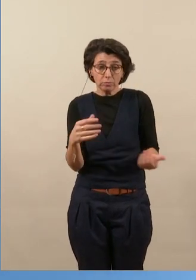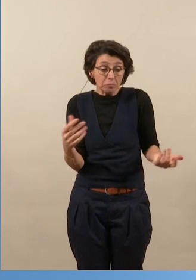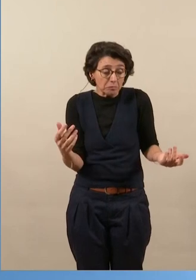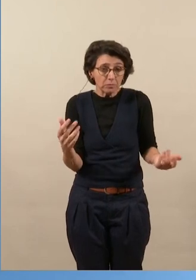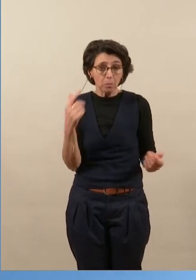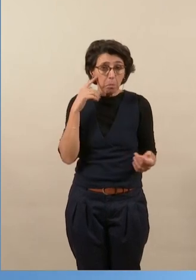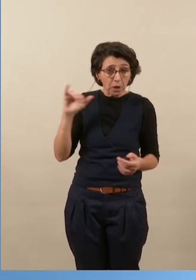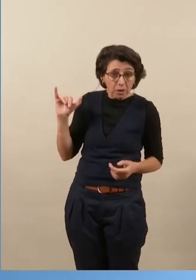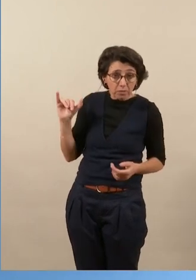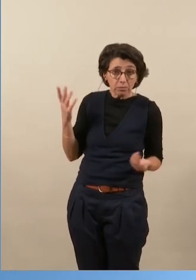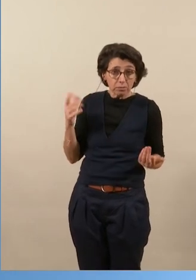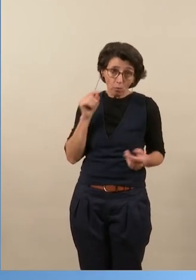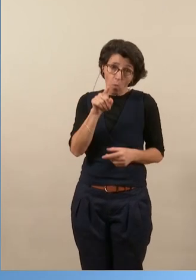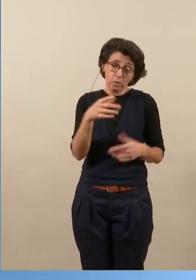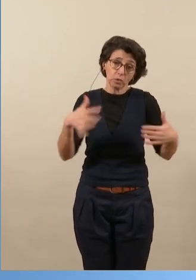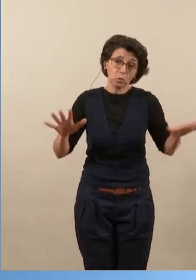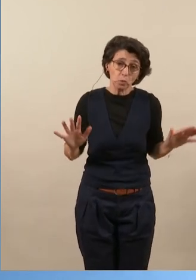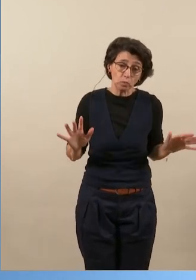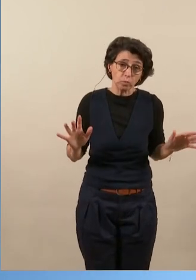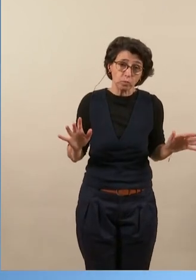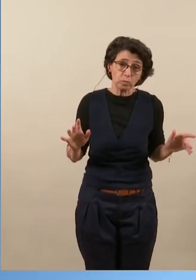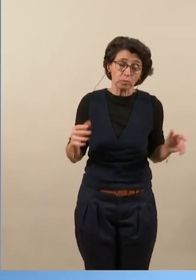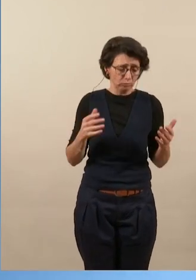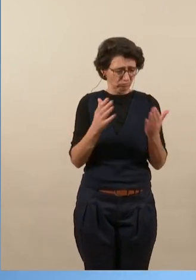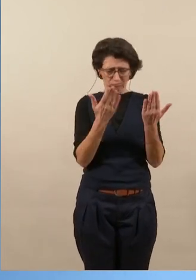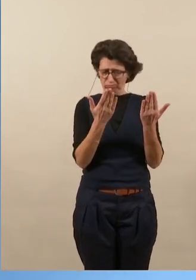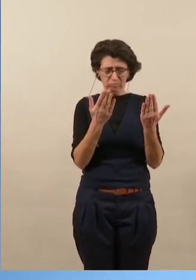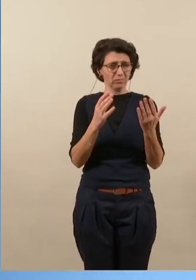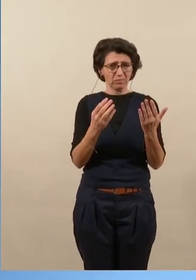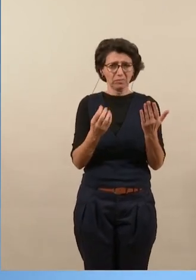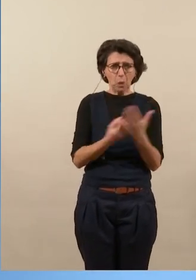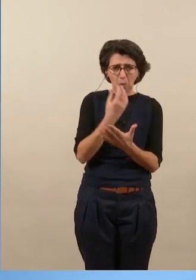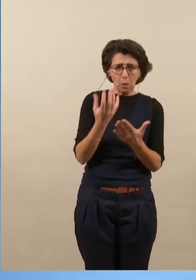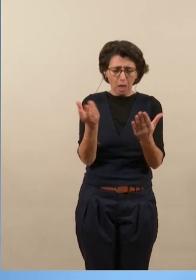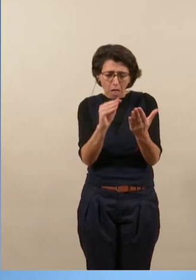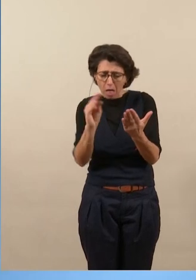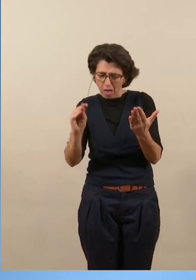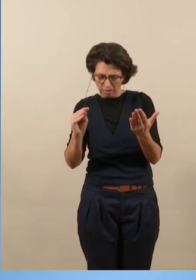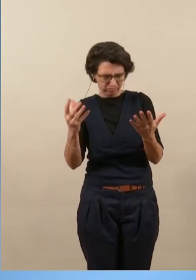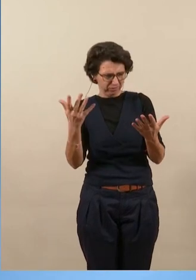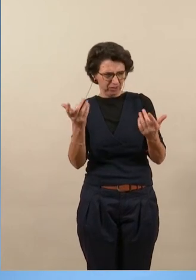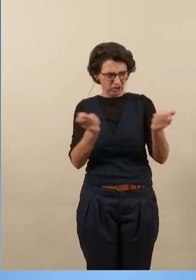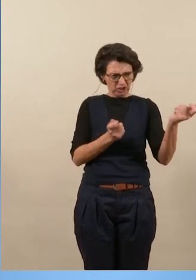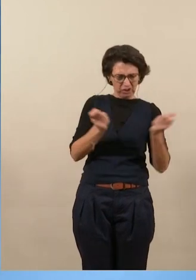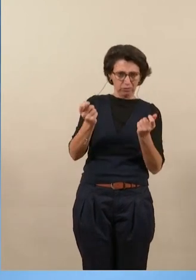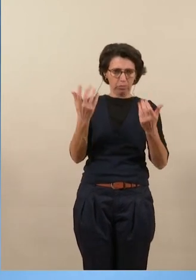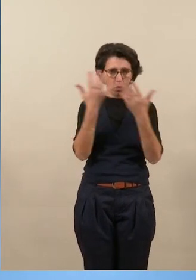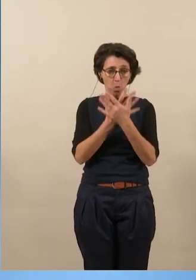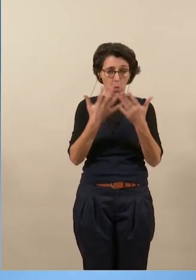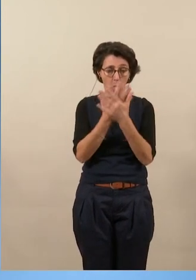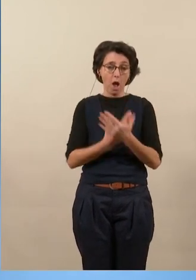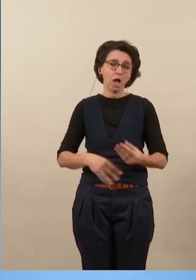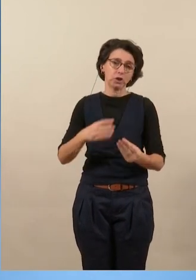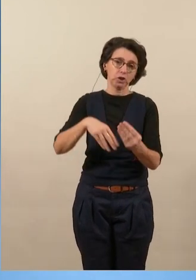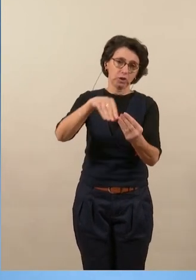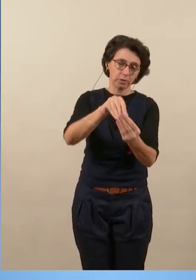il rend comme il le rend donc plus illisible encore votre gestion approximatif